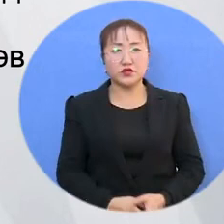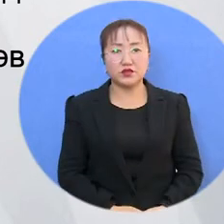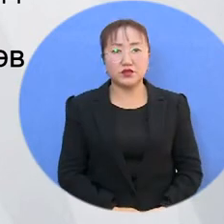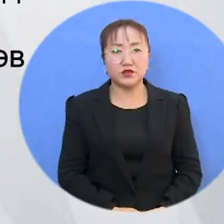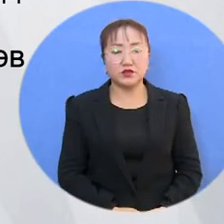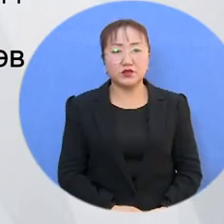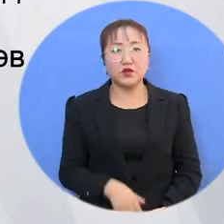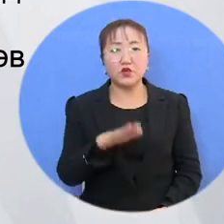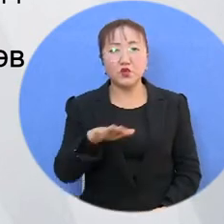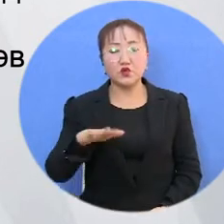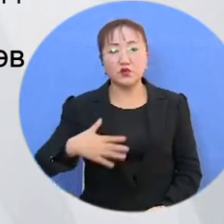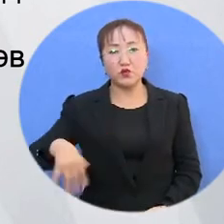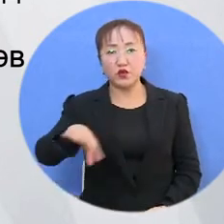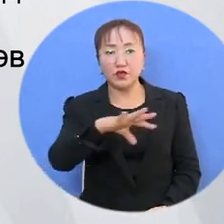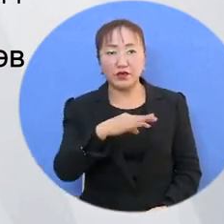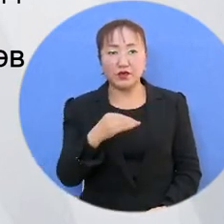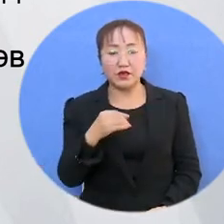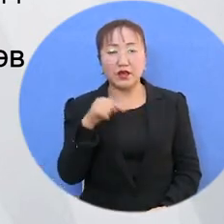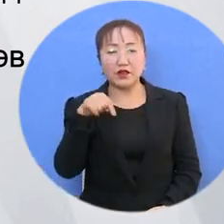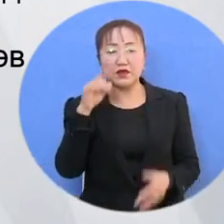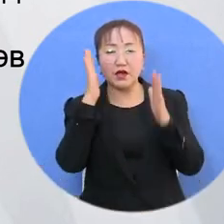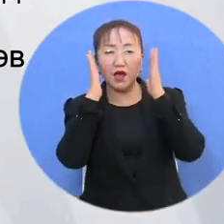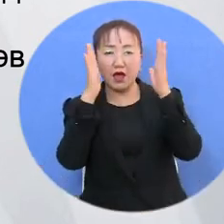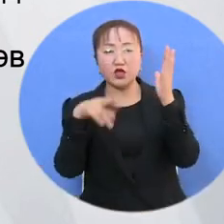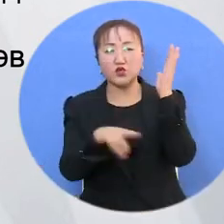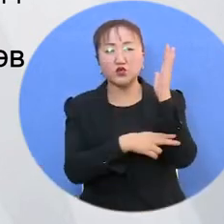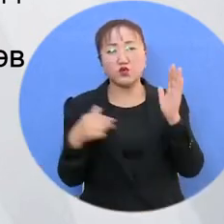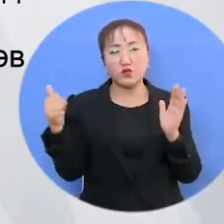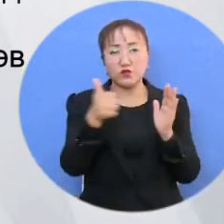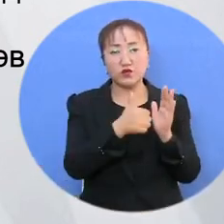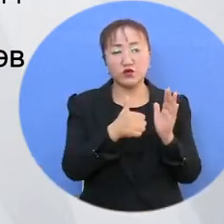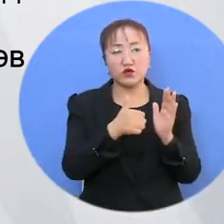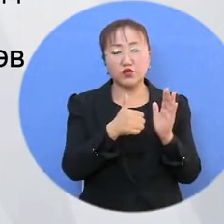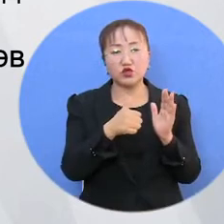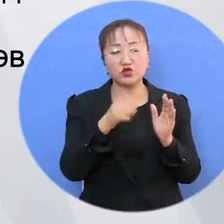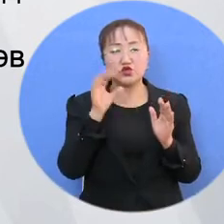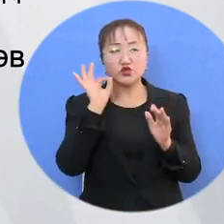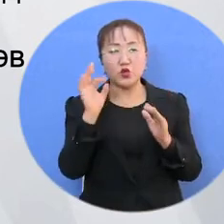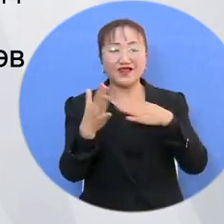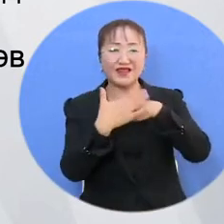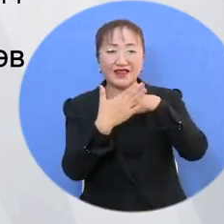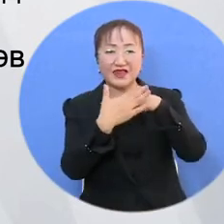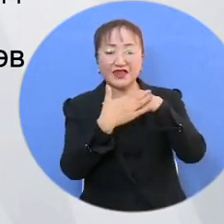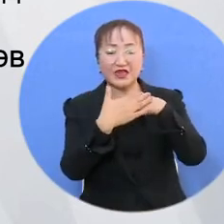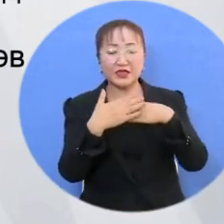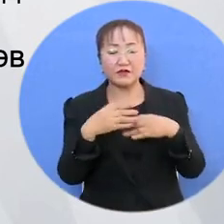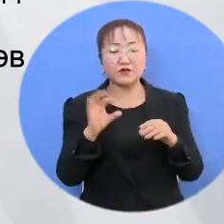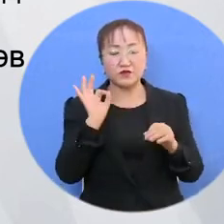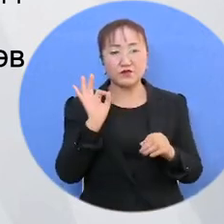За тэгэхээр хүүхдүүд бүгдээрээ бас энэ дээр анхаарч өдөр тутмынхаа зөв дадал хэвшил болох нь зүйтэй юм